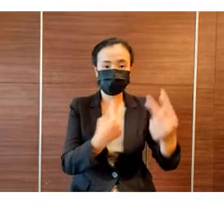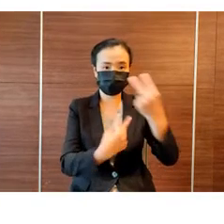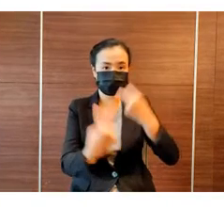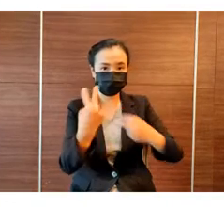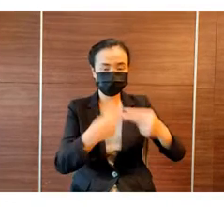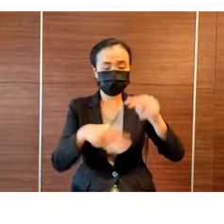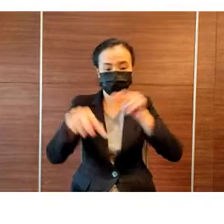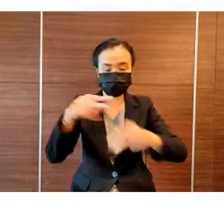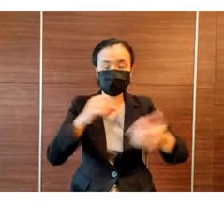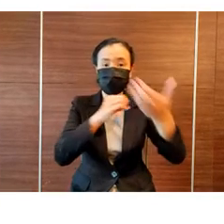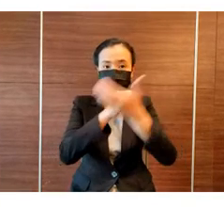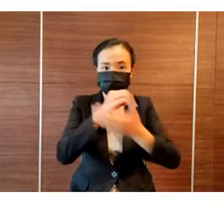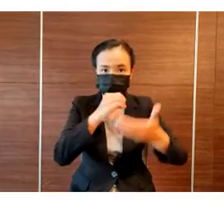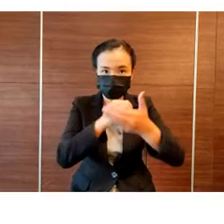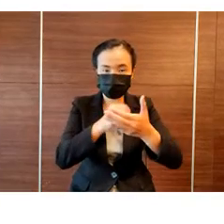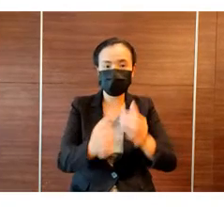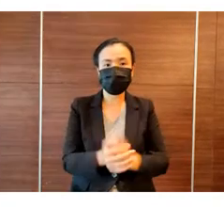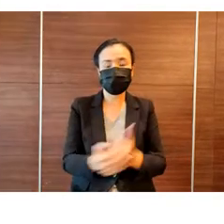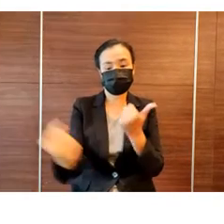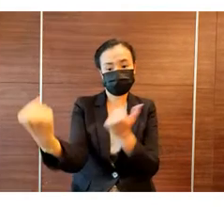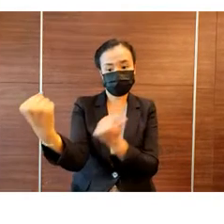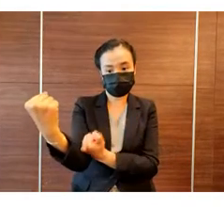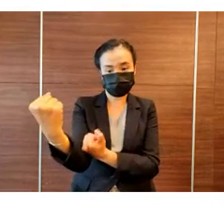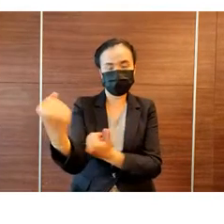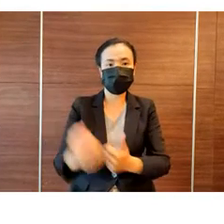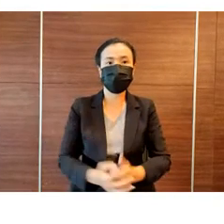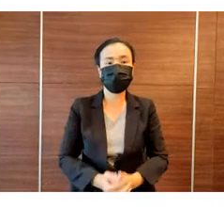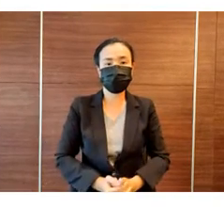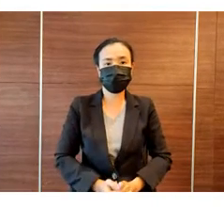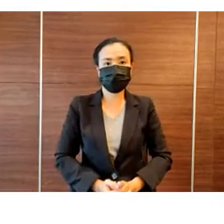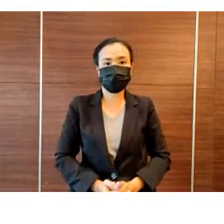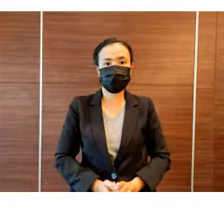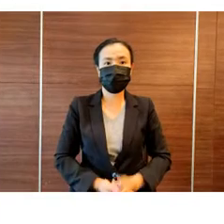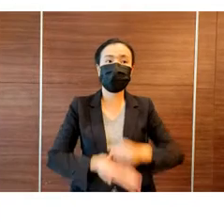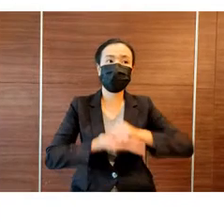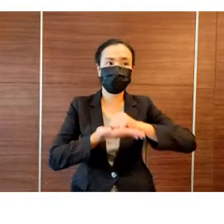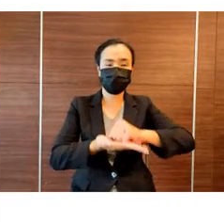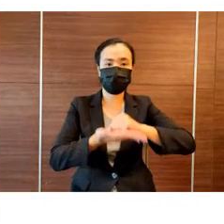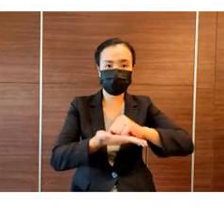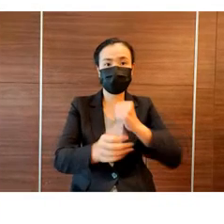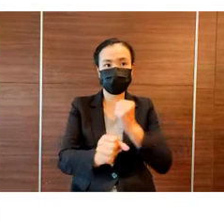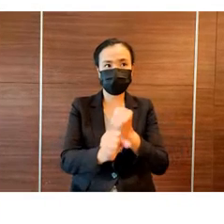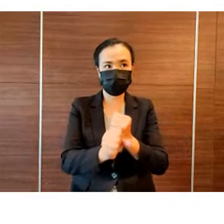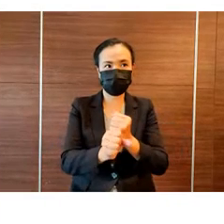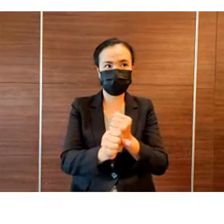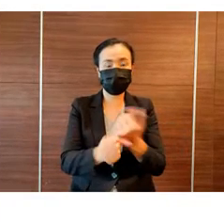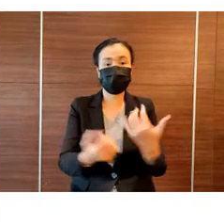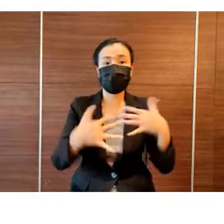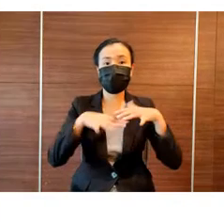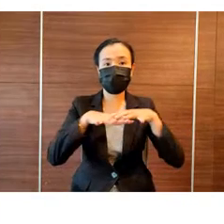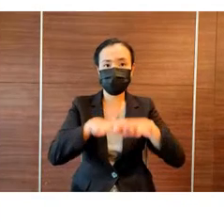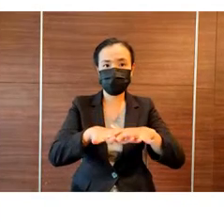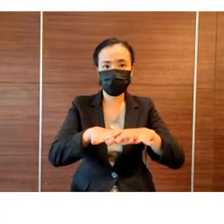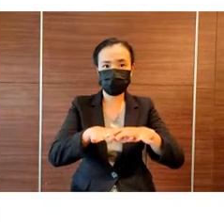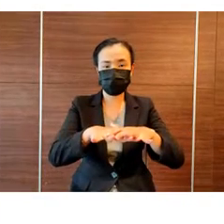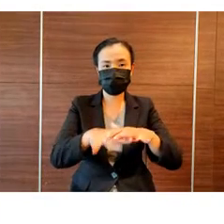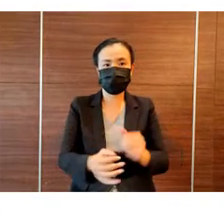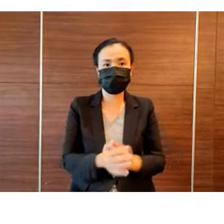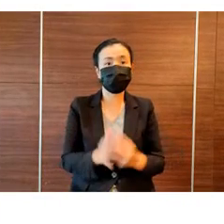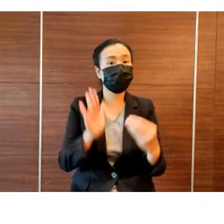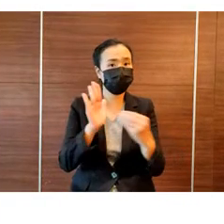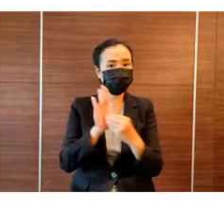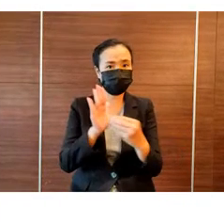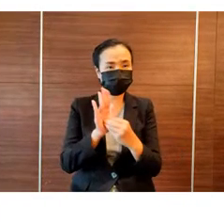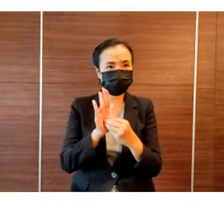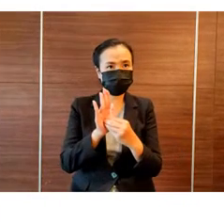างด้านการใช้ยานะคะก็เมียพูดถึงเรื่องของการบริการที่ทำงานร่วมกันกับทางของกทม.เน